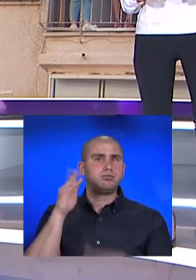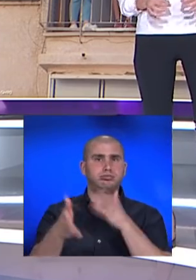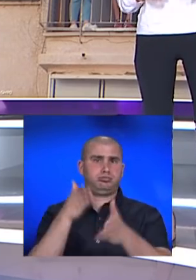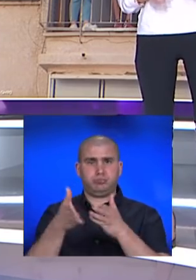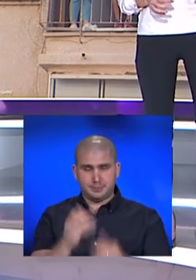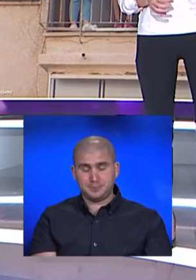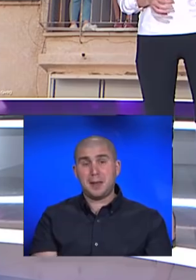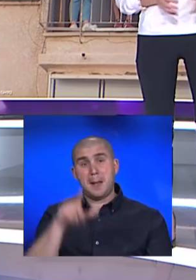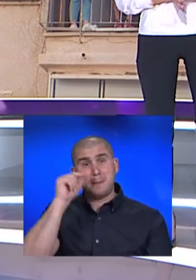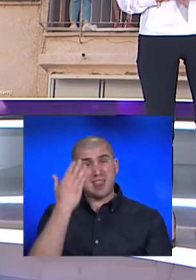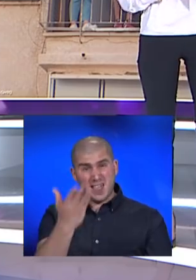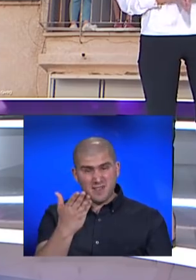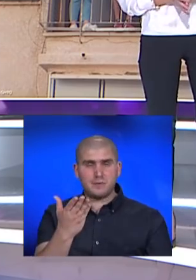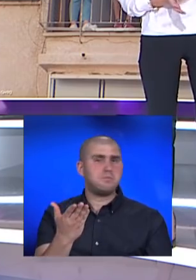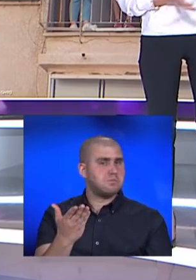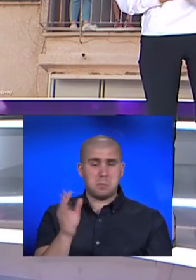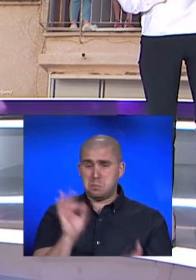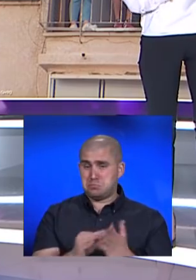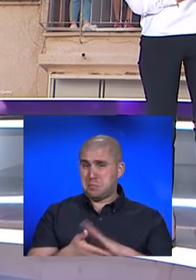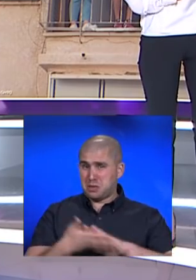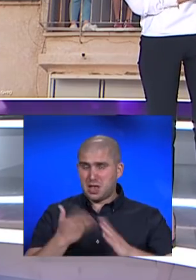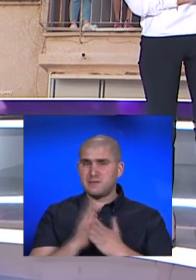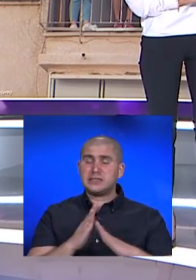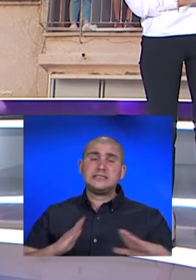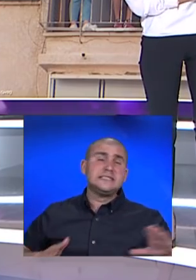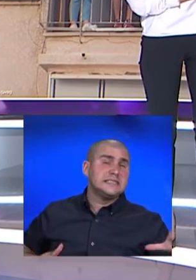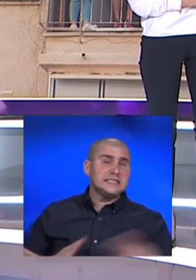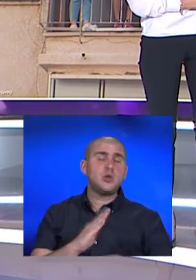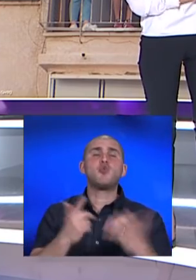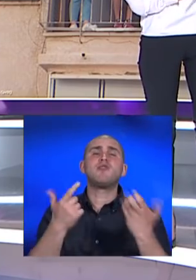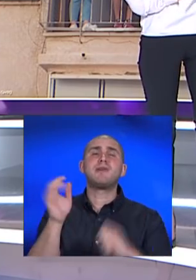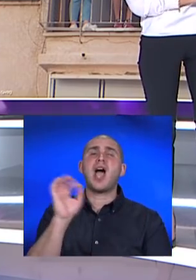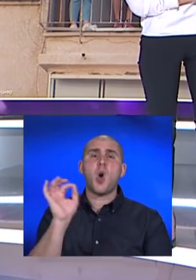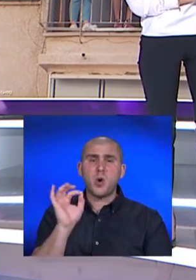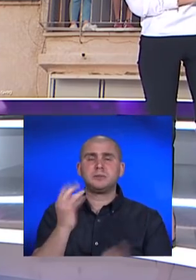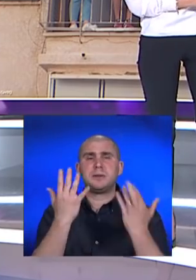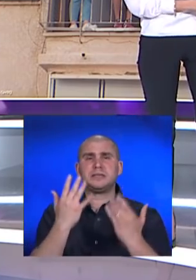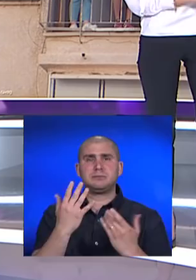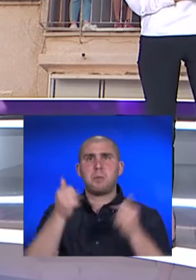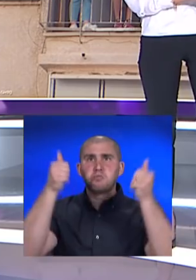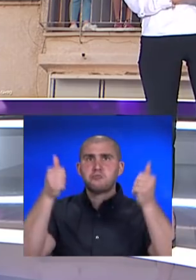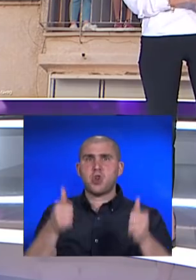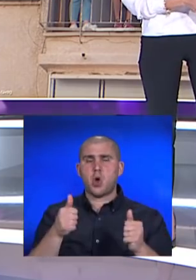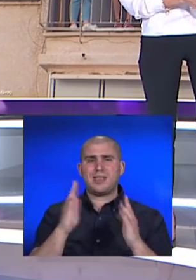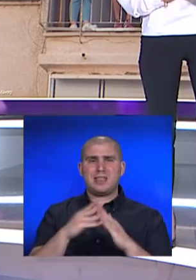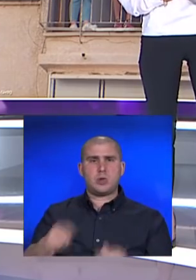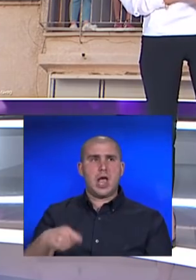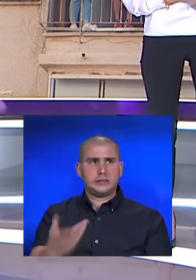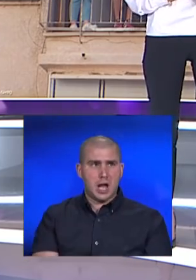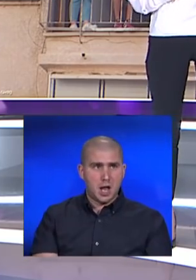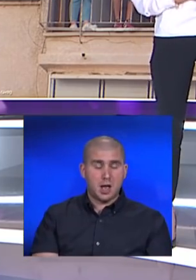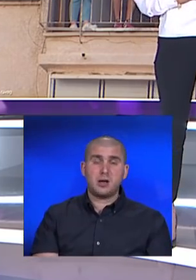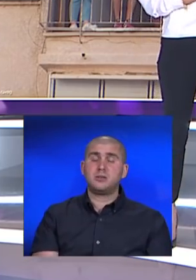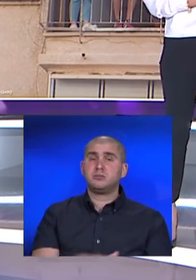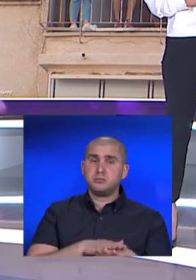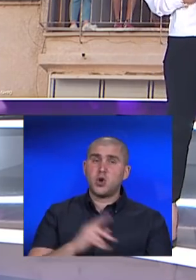זאת, ממש מהרגע הראשון, חל זינוק של כמעט 70% במספר המודעות של דירות להשכרה. ההנחה היא שכל